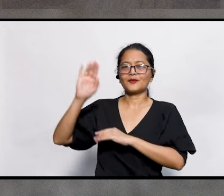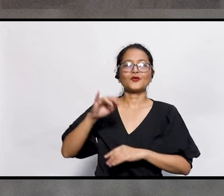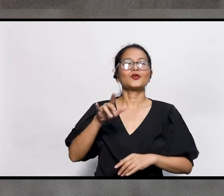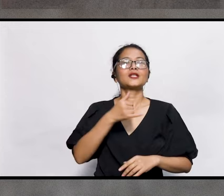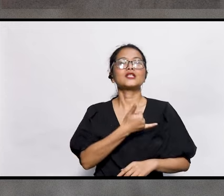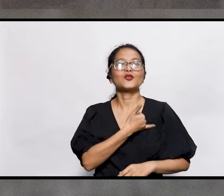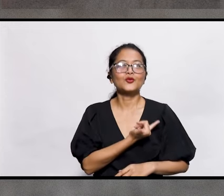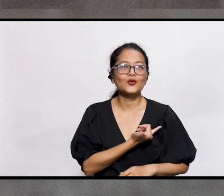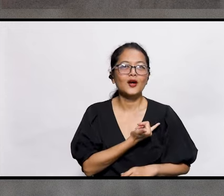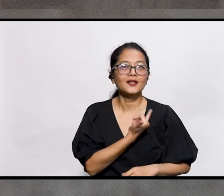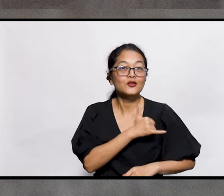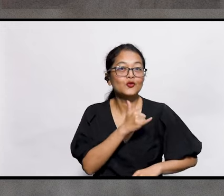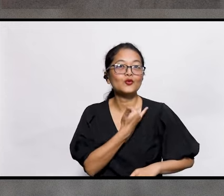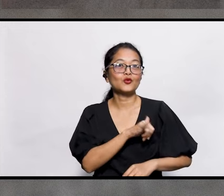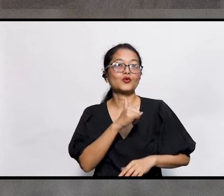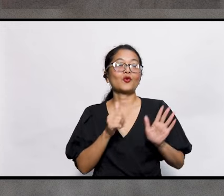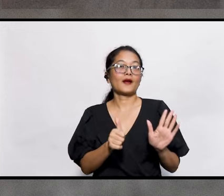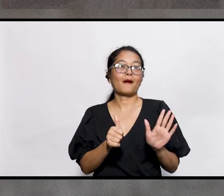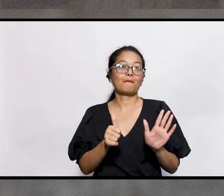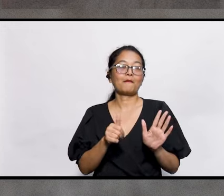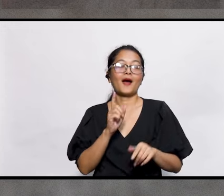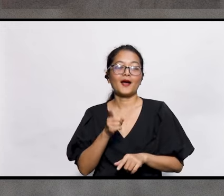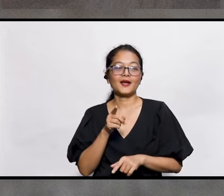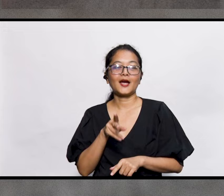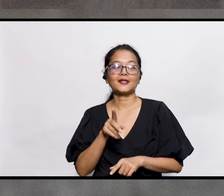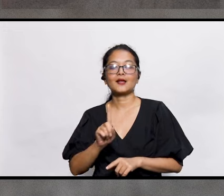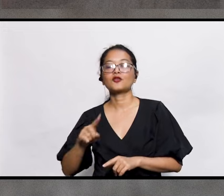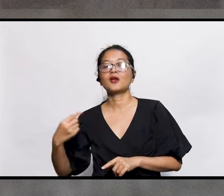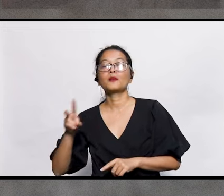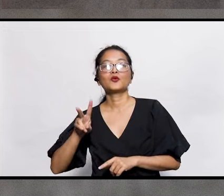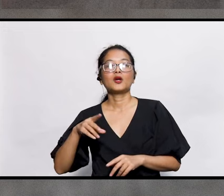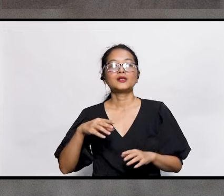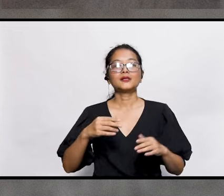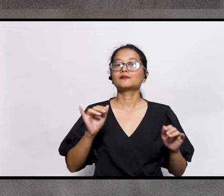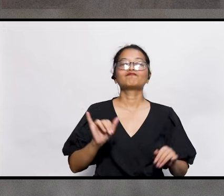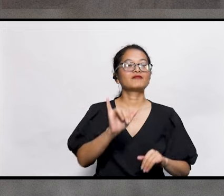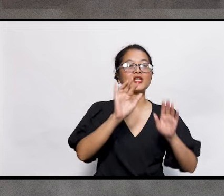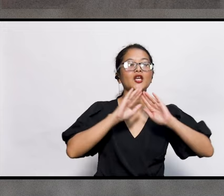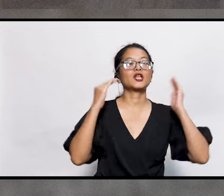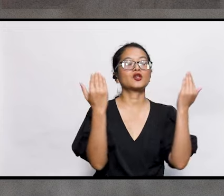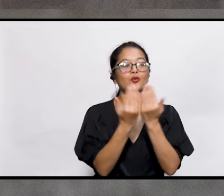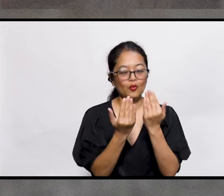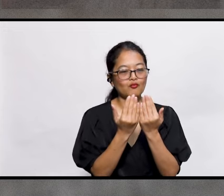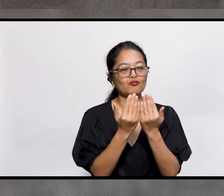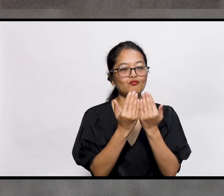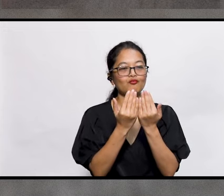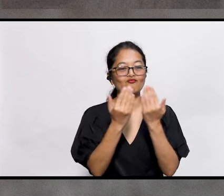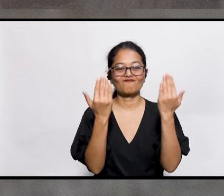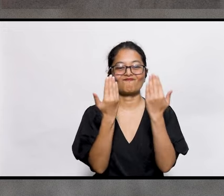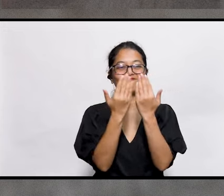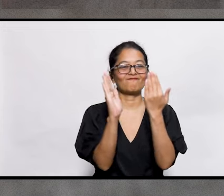ayat jer telah pintu gerbangnya telah tertutup kota itu berfirmanlah Tuhan kepada